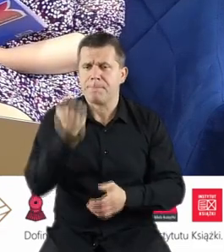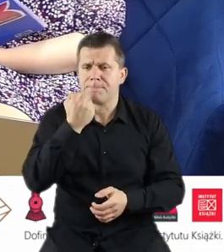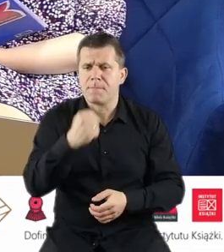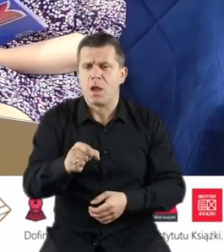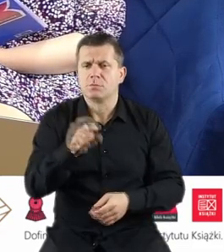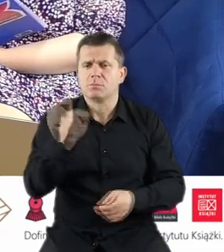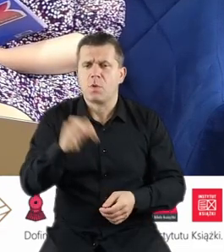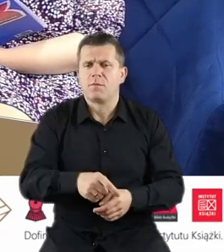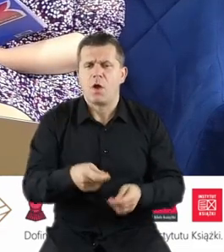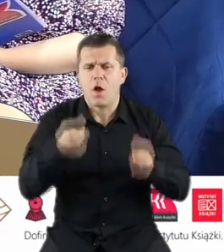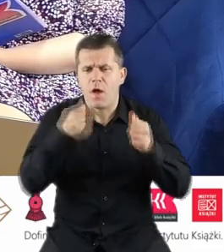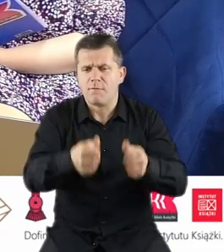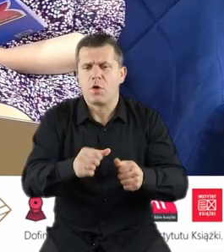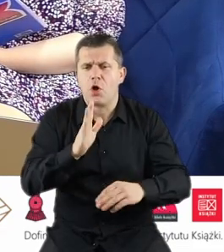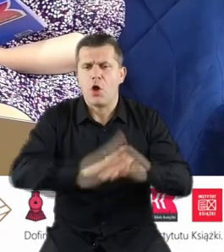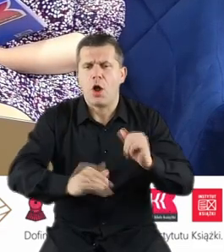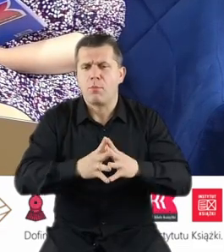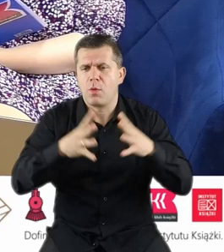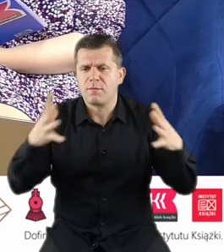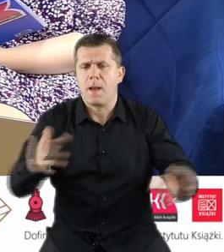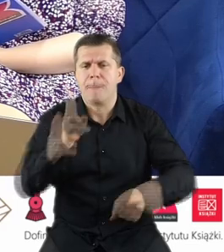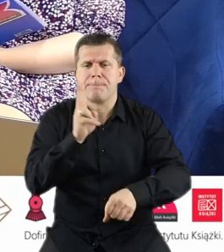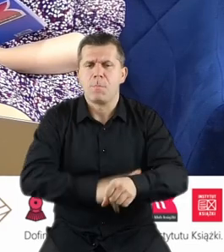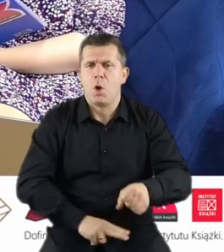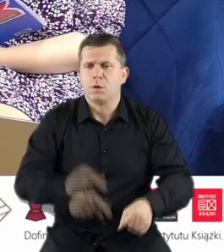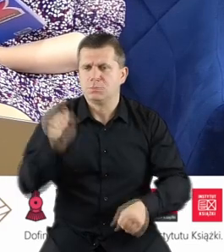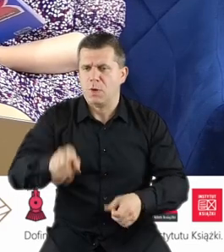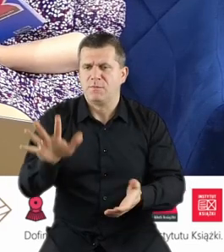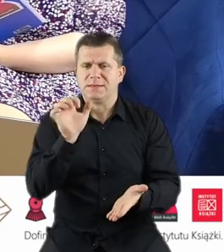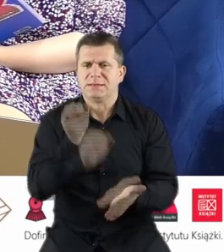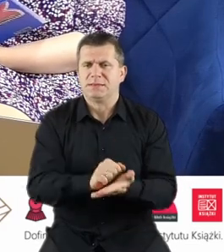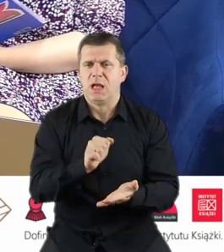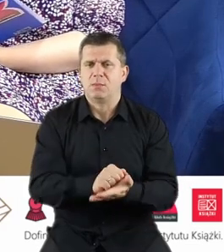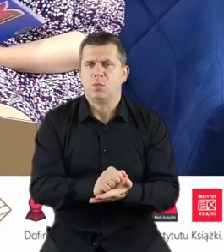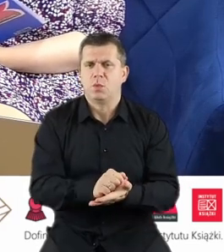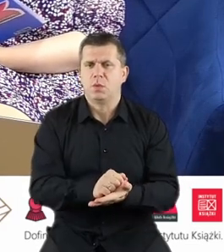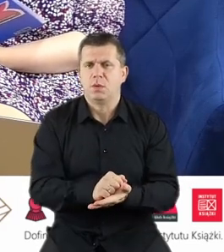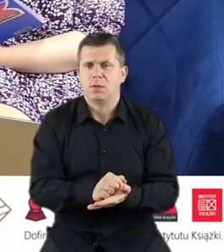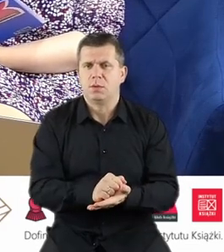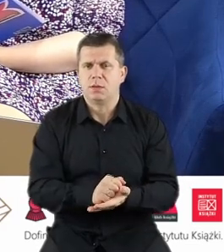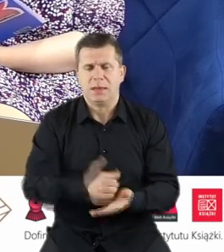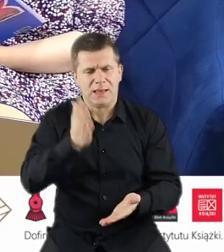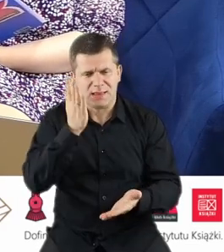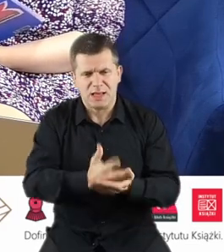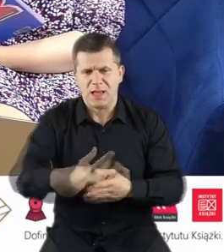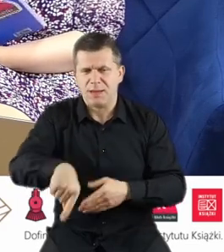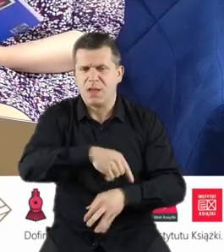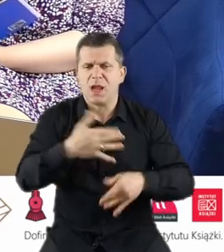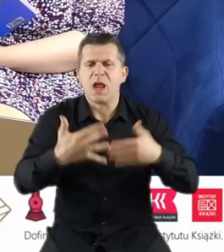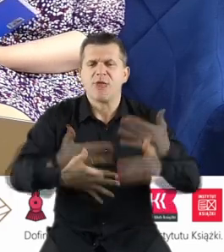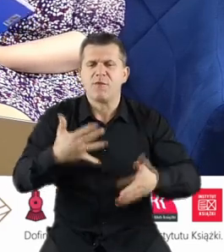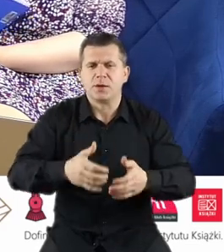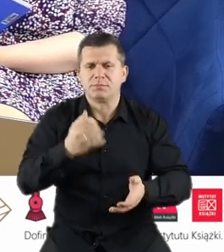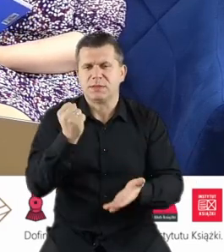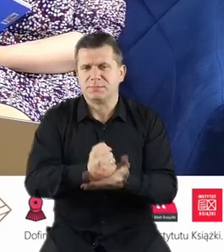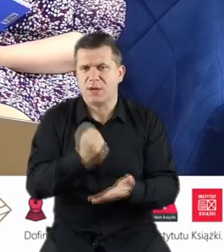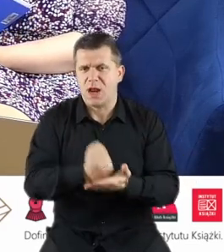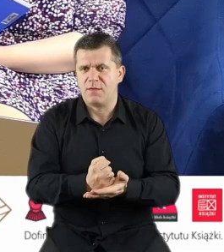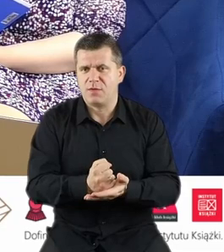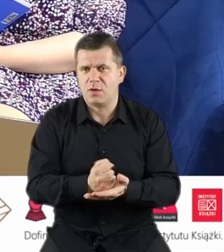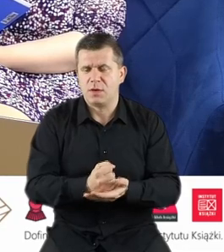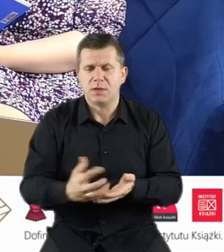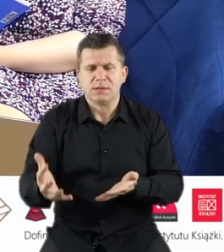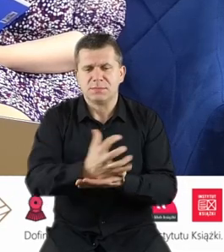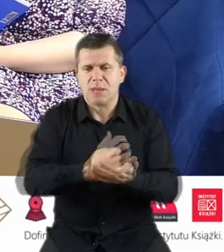dofinansowana i rozbudowana agenda w policji powinna się zajmować właściwie tylko takimi informatycznymi sprawami, bo no, oprócz zbierania